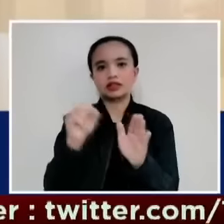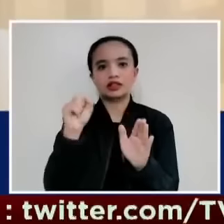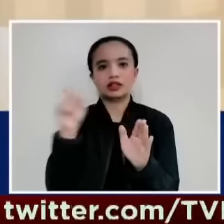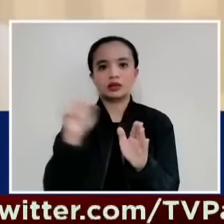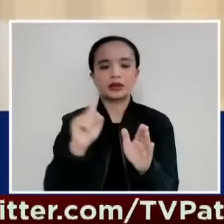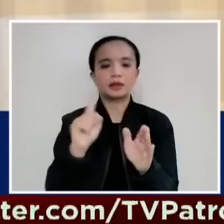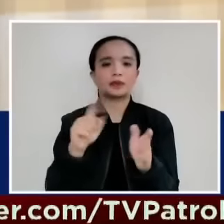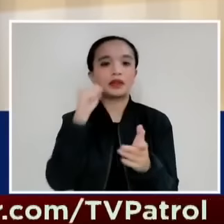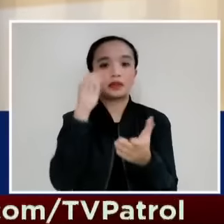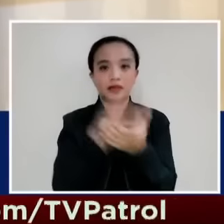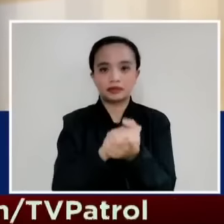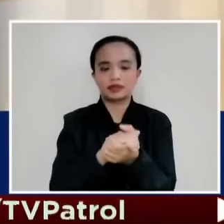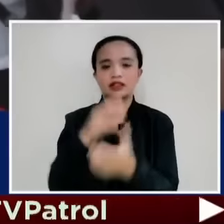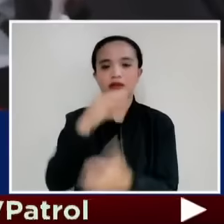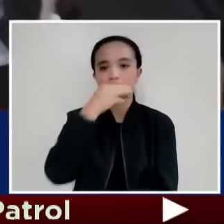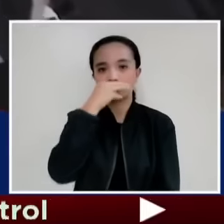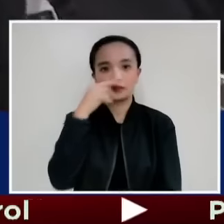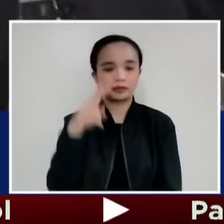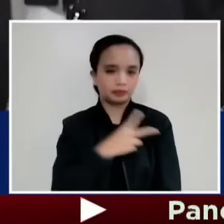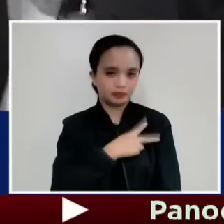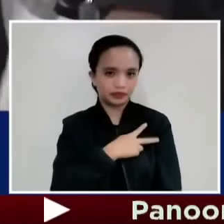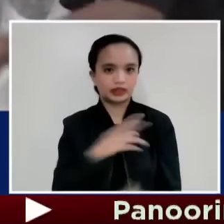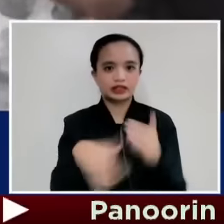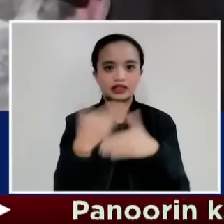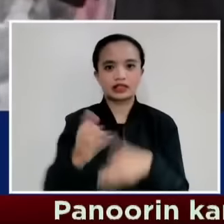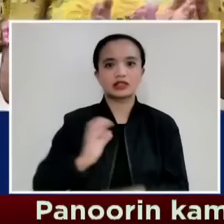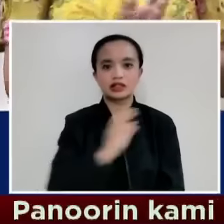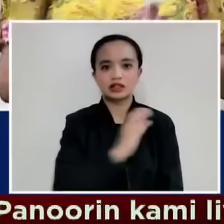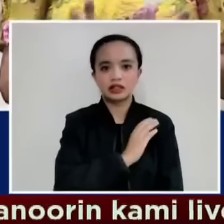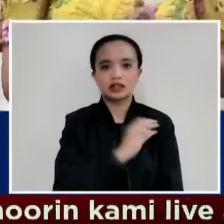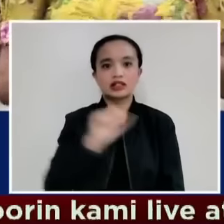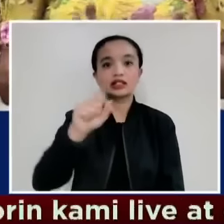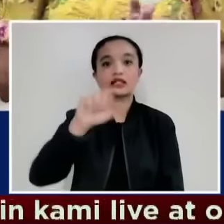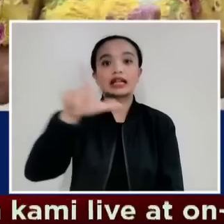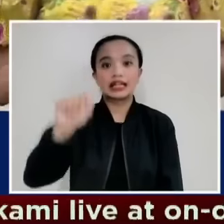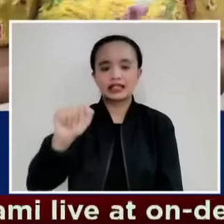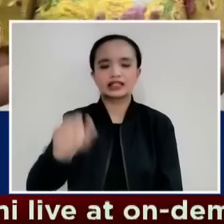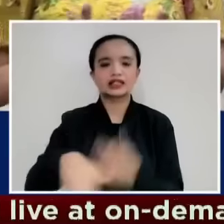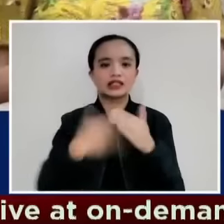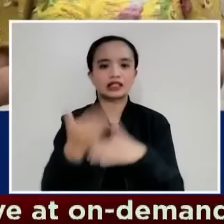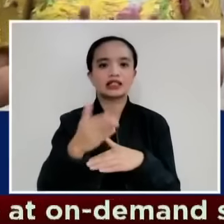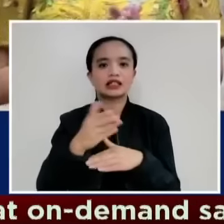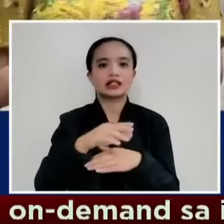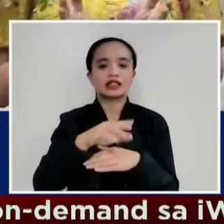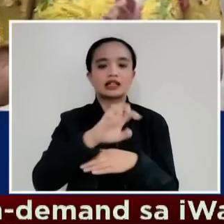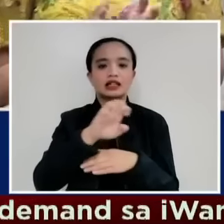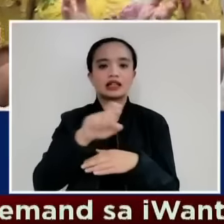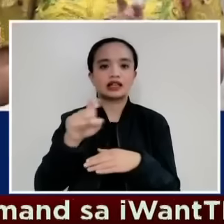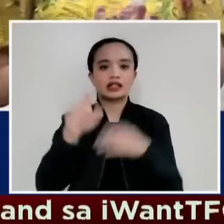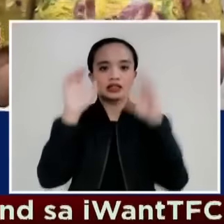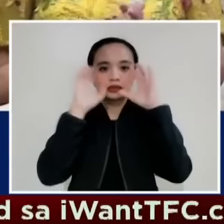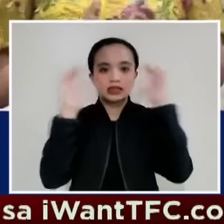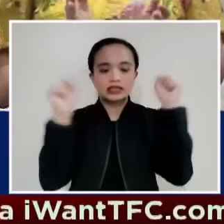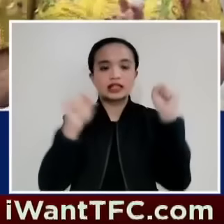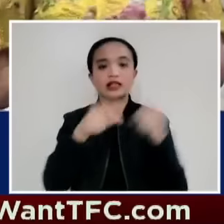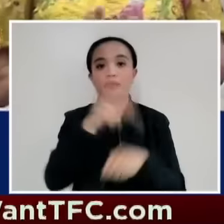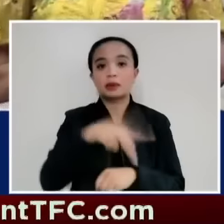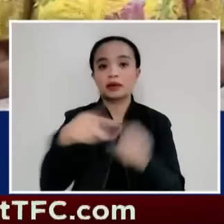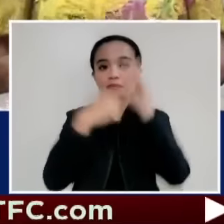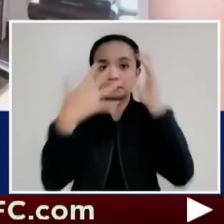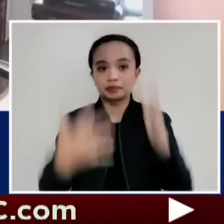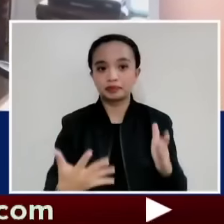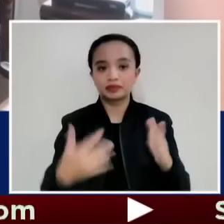Villar, Congresswoman Len Alonte, Congresswoman Stella Kimbo, at si dating Pangulo at ngayong Pampanga Representative Gloria